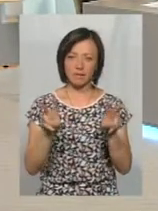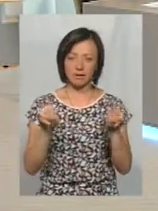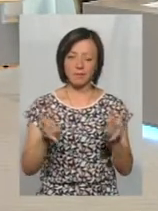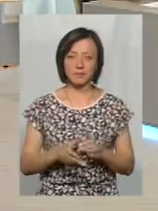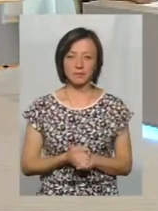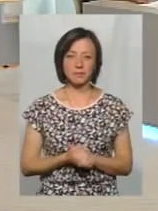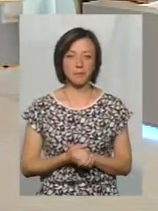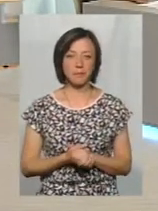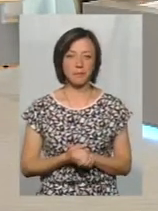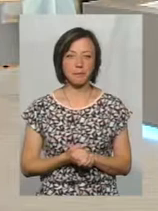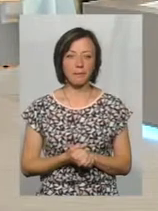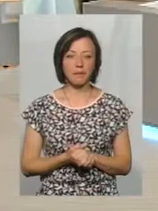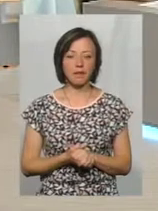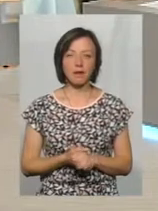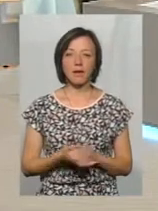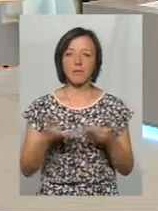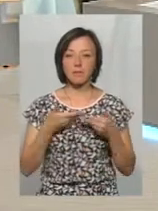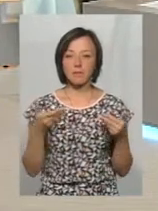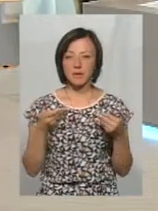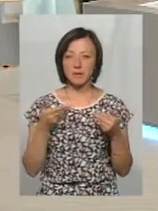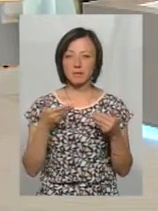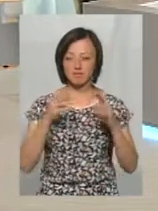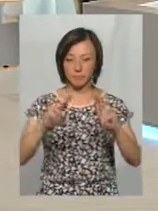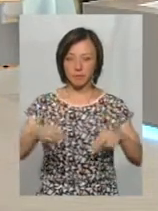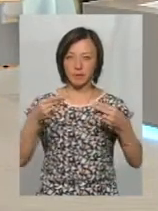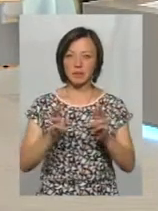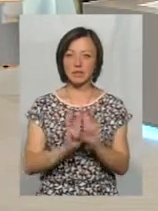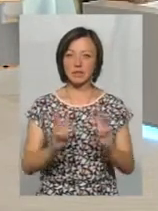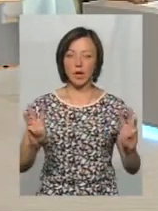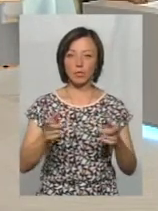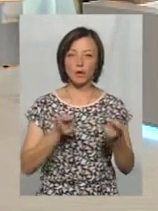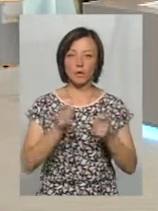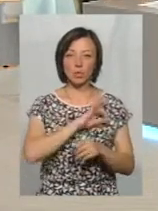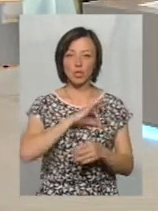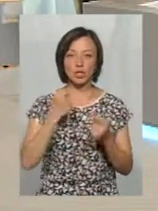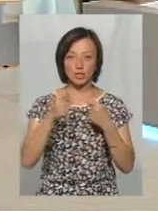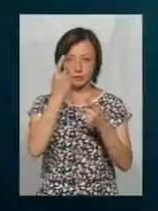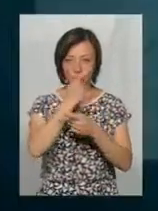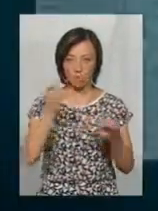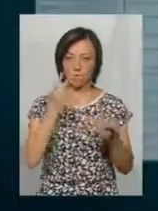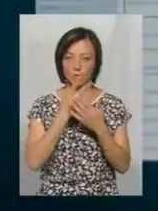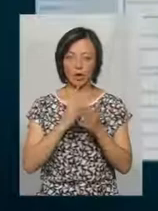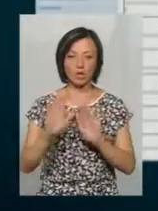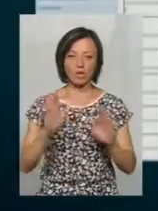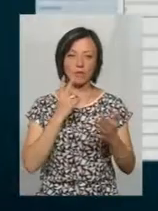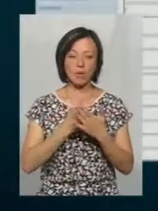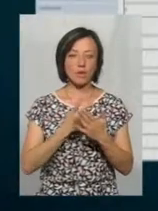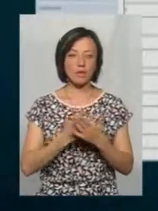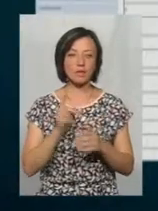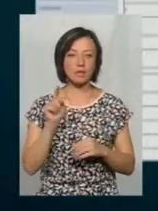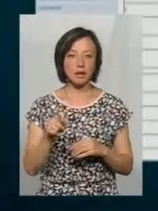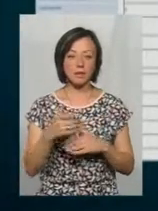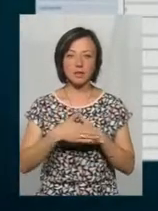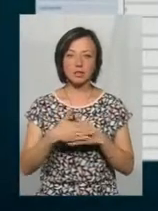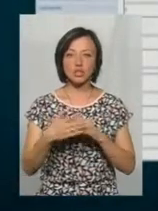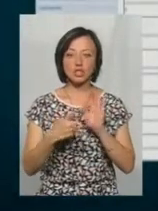організацій. А ми заходили на сайт управління юстиції, знайшли там іншу інформацію, прошу режисерів показати, там